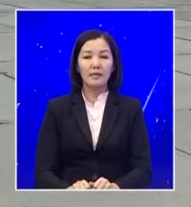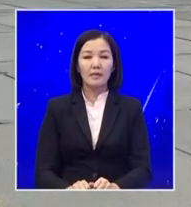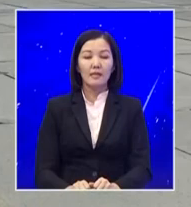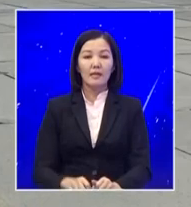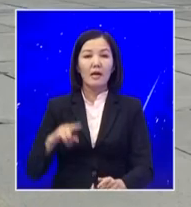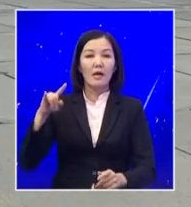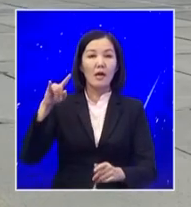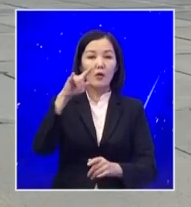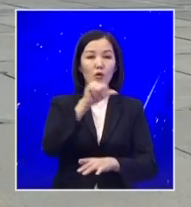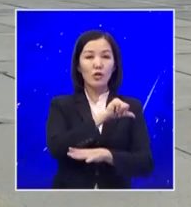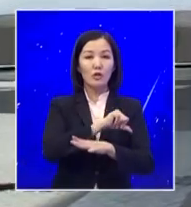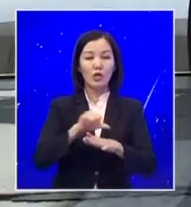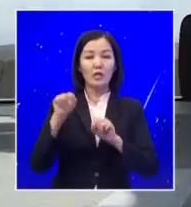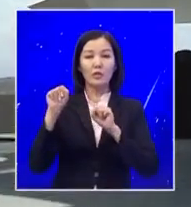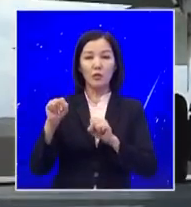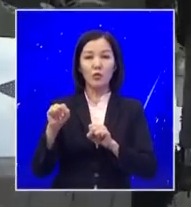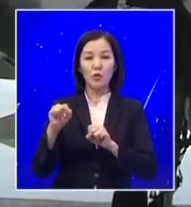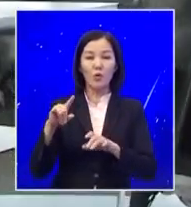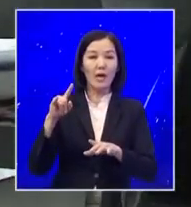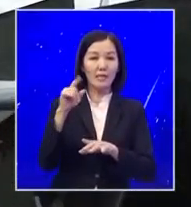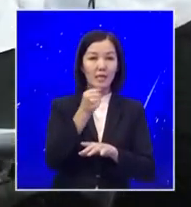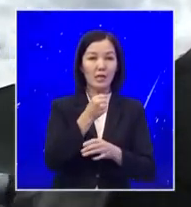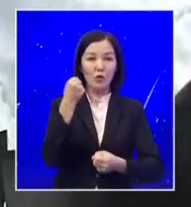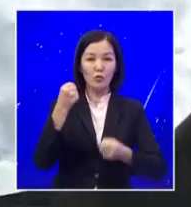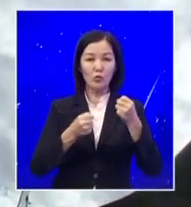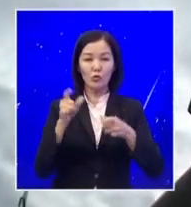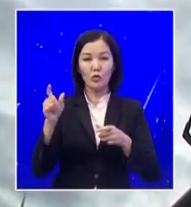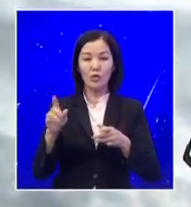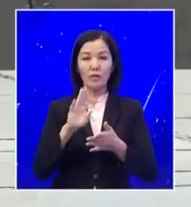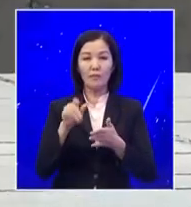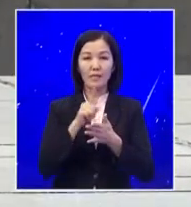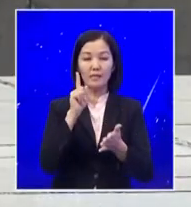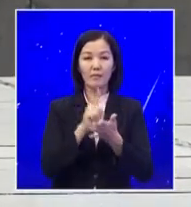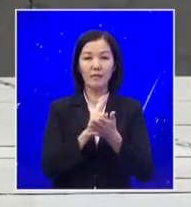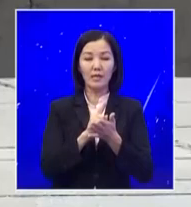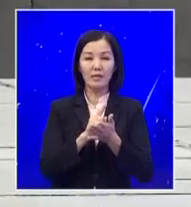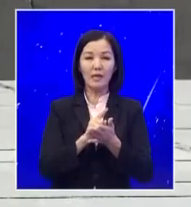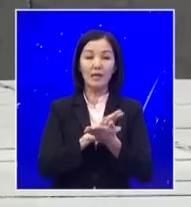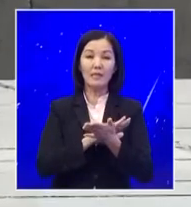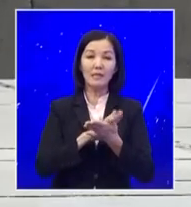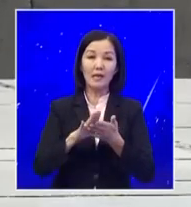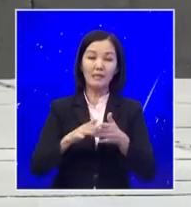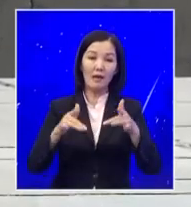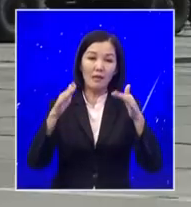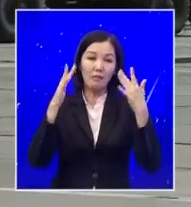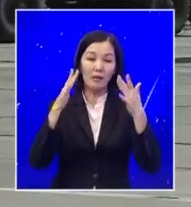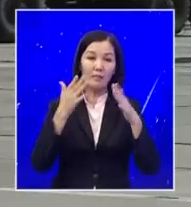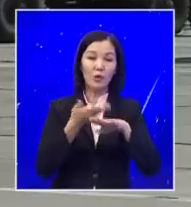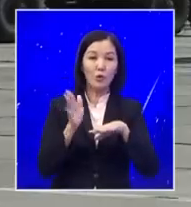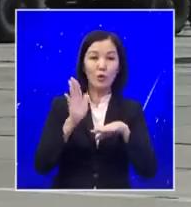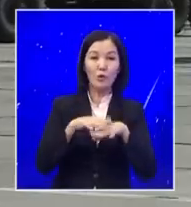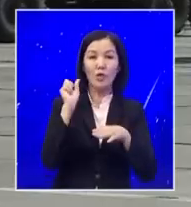Елдің әуе шекарасын қорғау әскери ұшқыштардың басты міндеті. Сондықтан олар ел аспаны таза болу үшін күрделі жаттығулардан